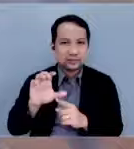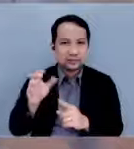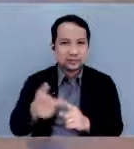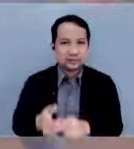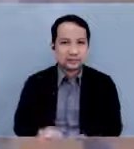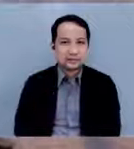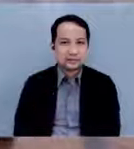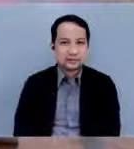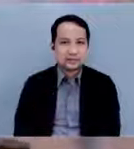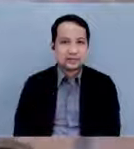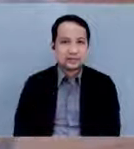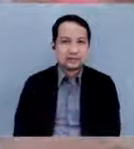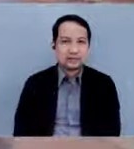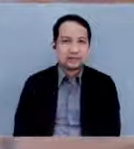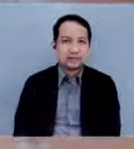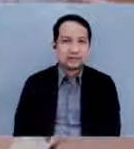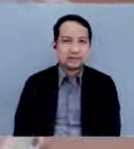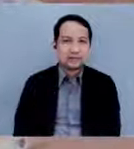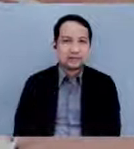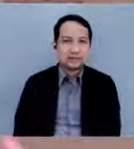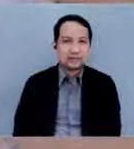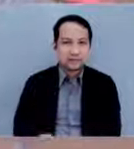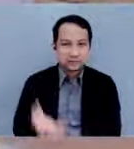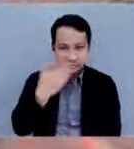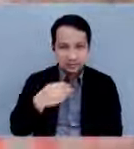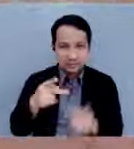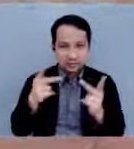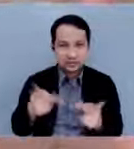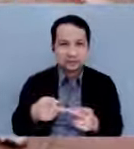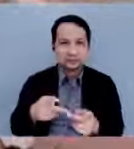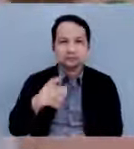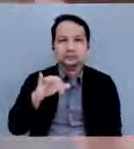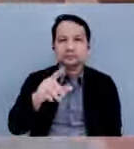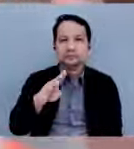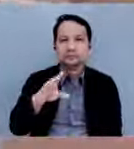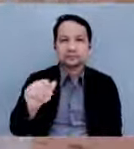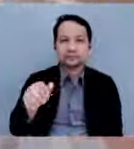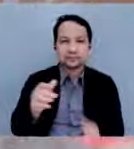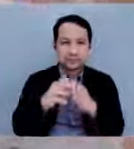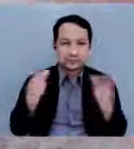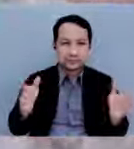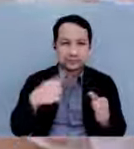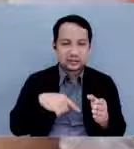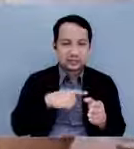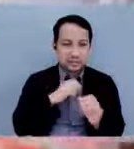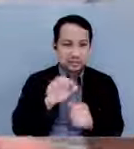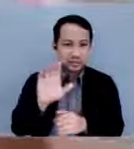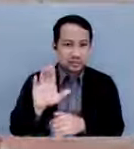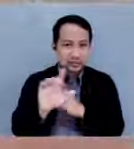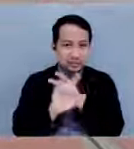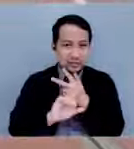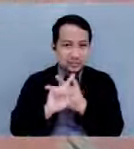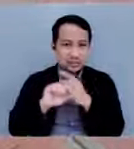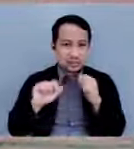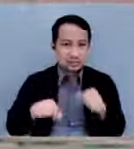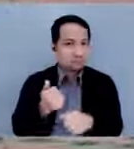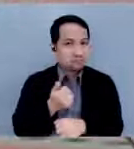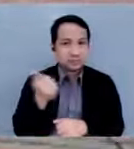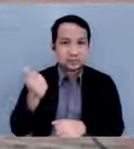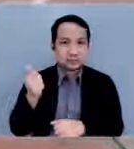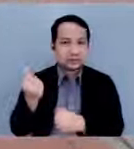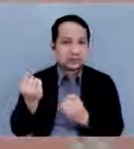Parang kahit bang hulan po? Napakaganda po sa place namin sa Kalamba City. Yung laki ng place po. Ito bang hula hoopers? Sa Laguna lang to o buong Pilipinas yan?